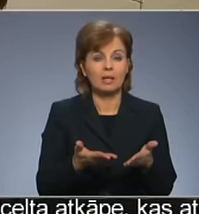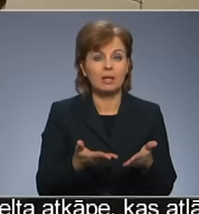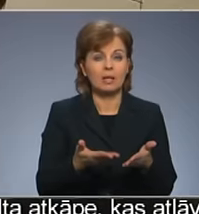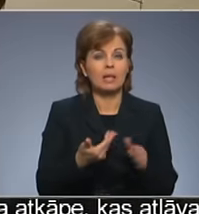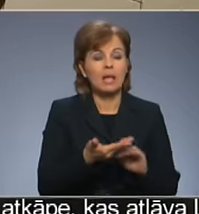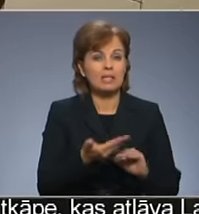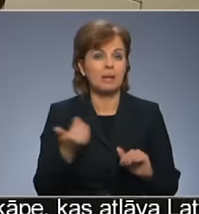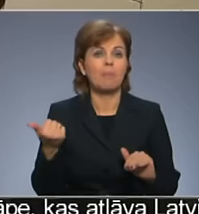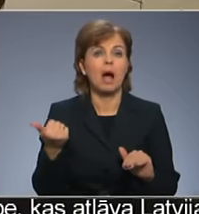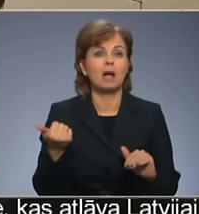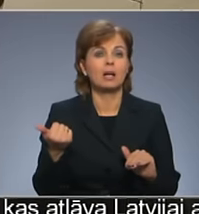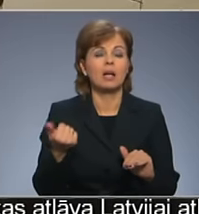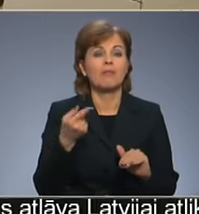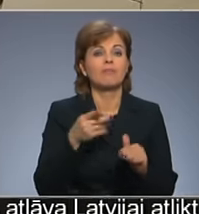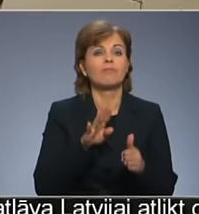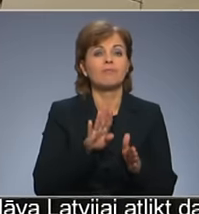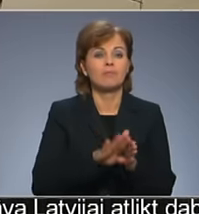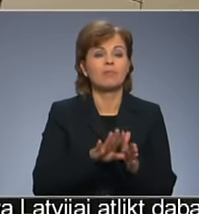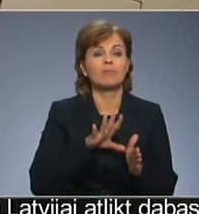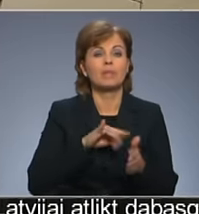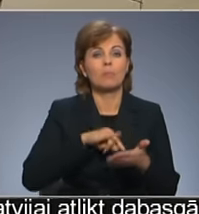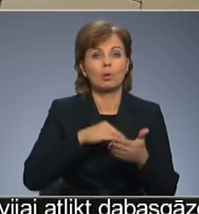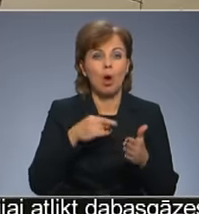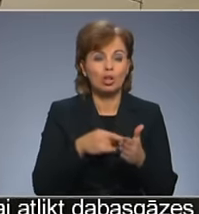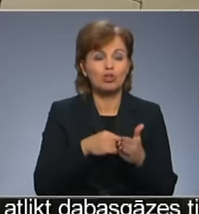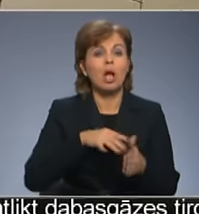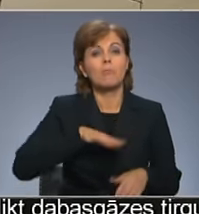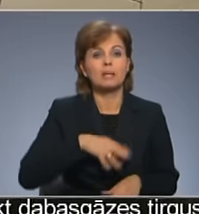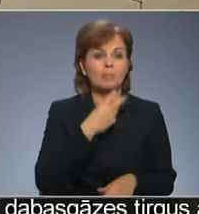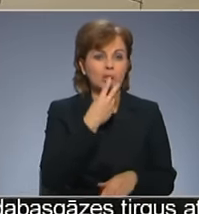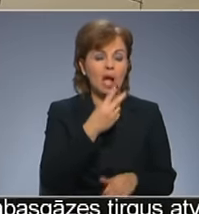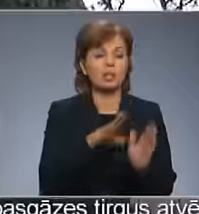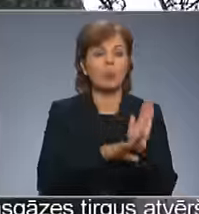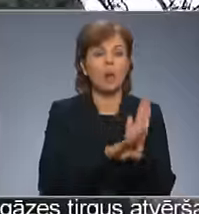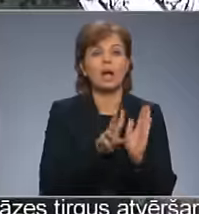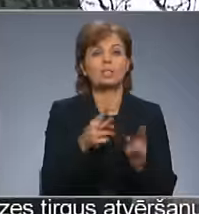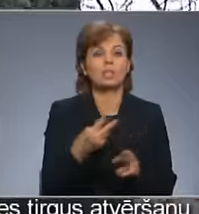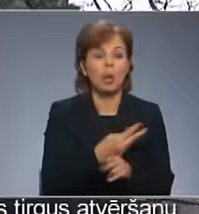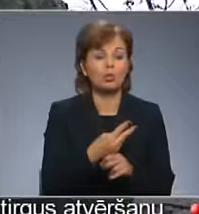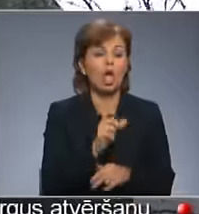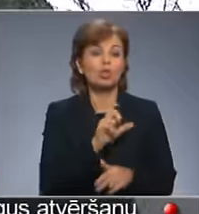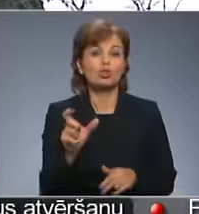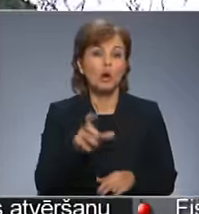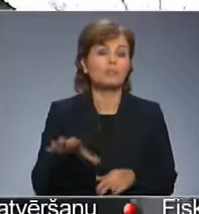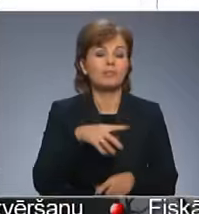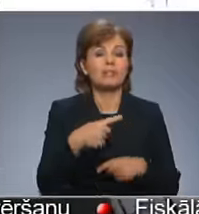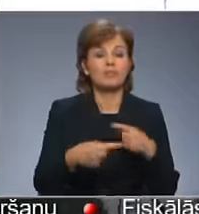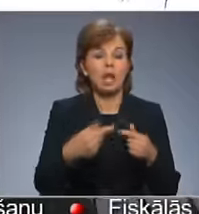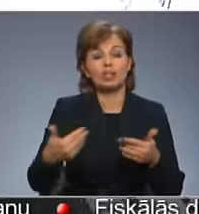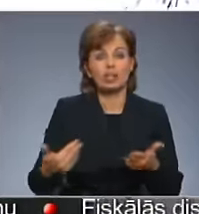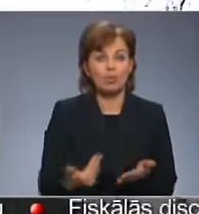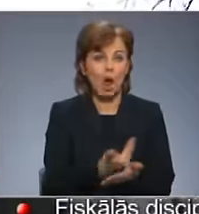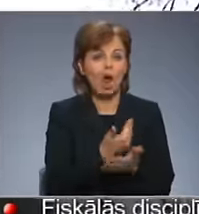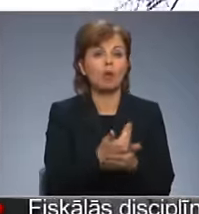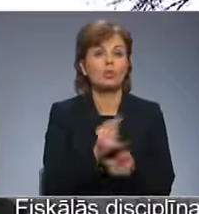jāizņem ārā. Tātad vienkārši viņi bija projektējuši un pēc tam bija skatījušies koki, kuri traucē. Tā kā šobrīd viss process jāsāk no jauna,